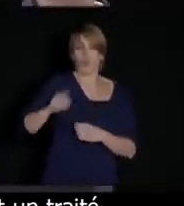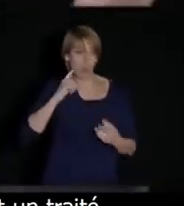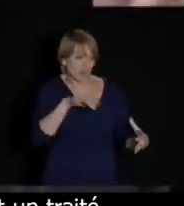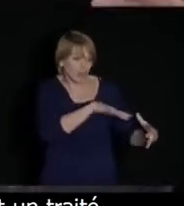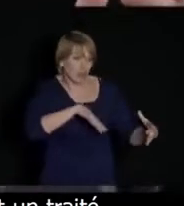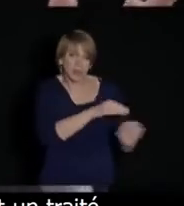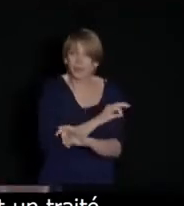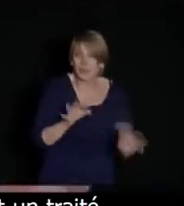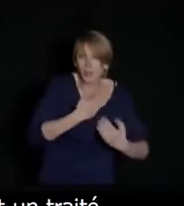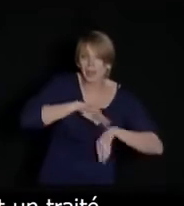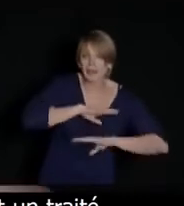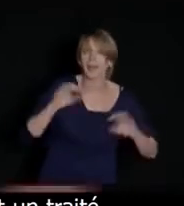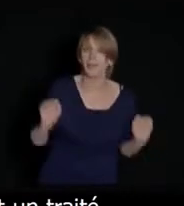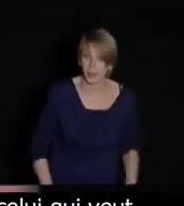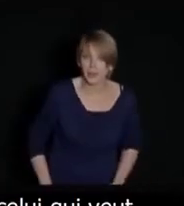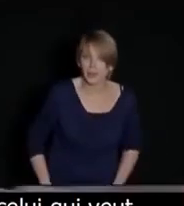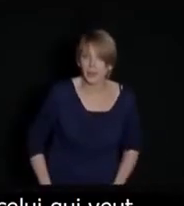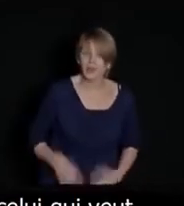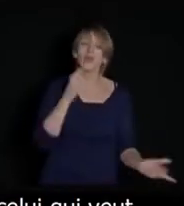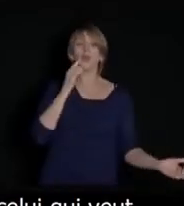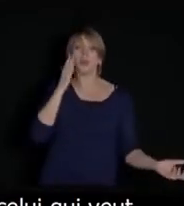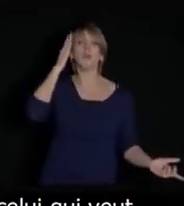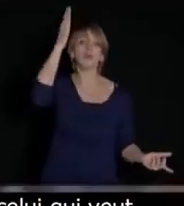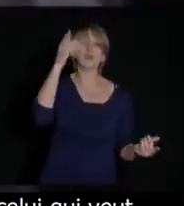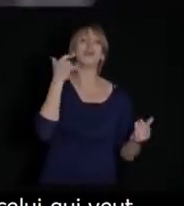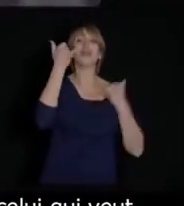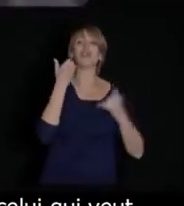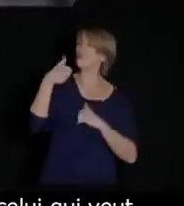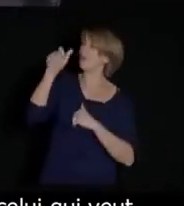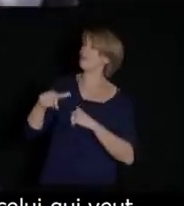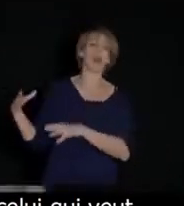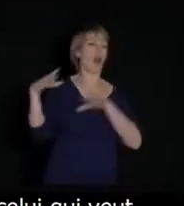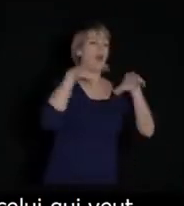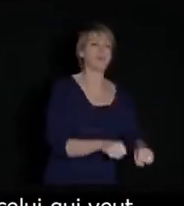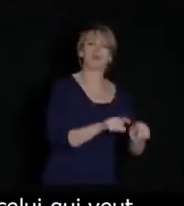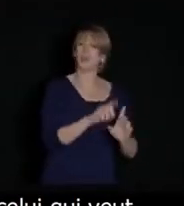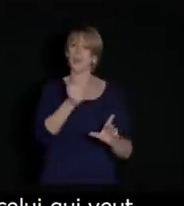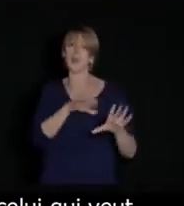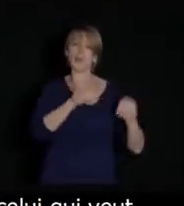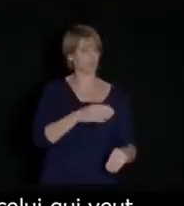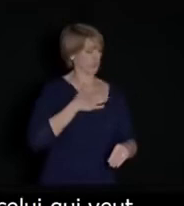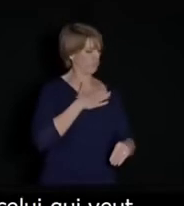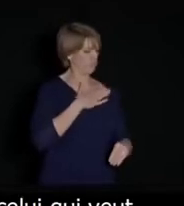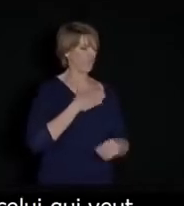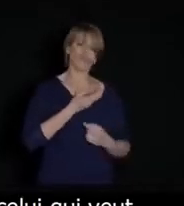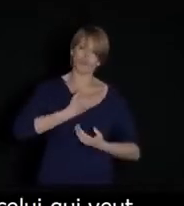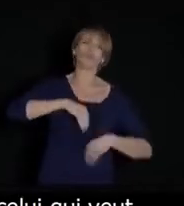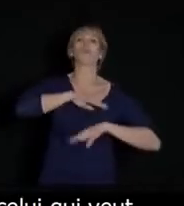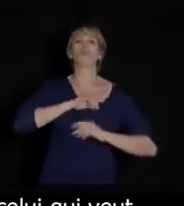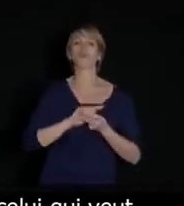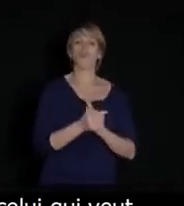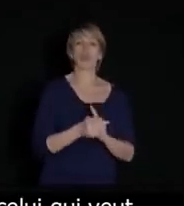dégazé de son bateau, il peut le faire parce que ça n'appartient à personne. Pour l'instant, et demain ça appartiendra au premier qui s'en